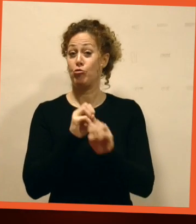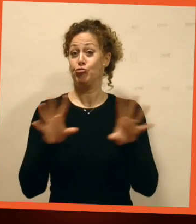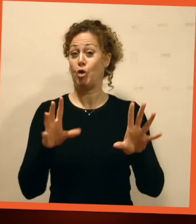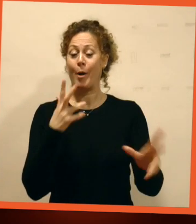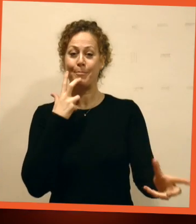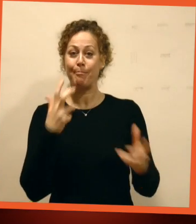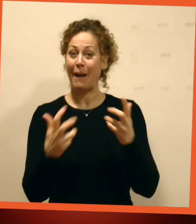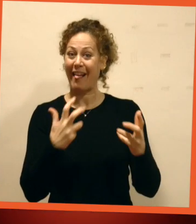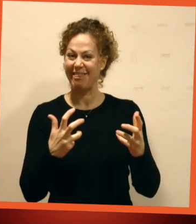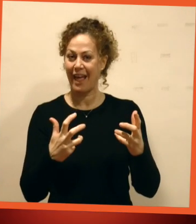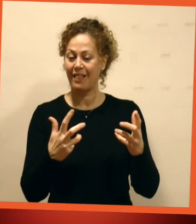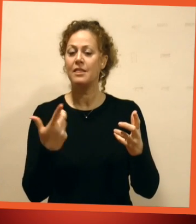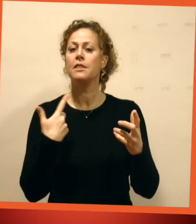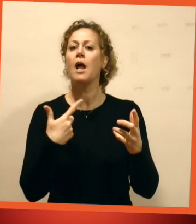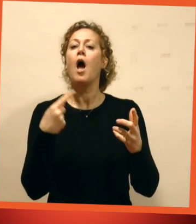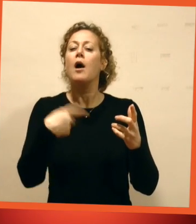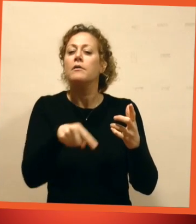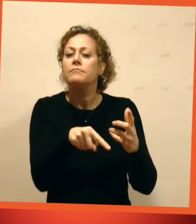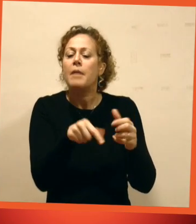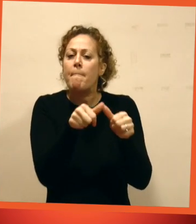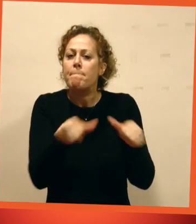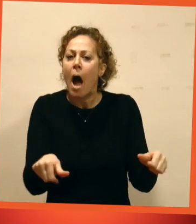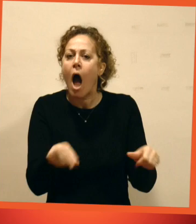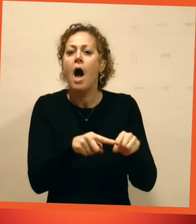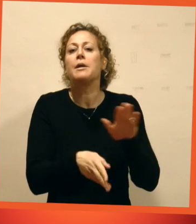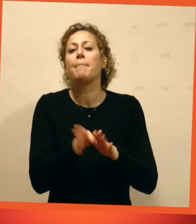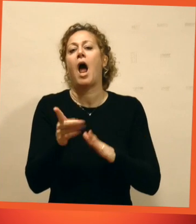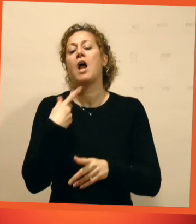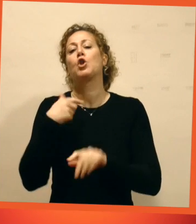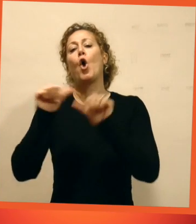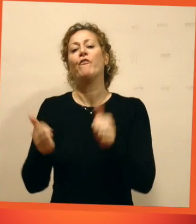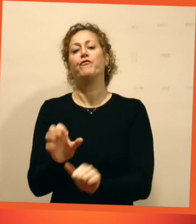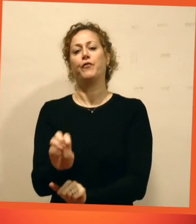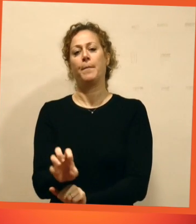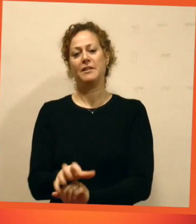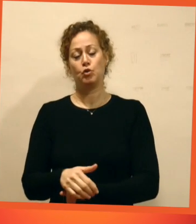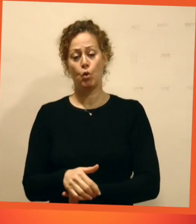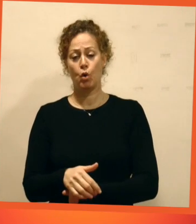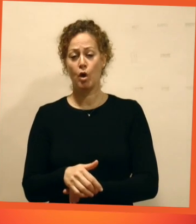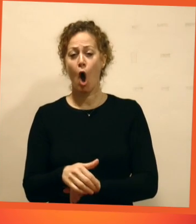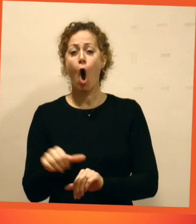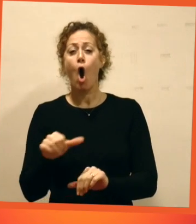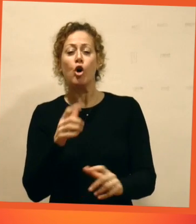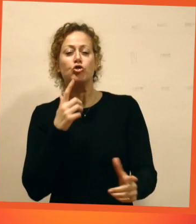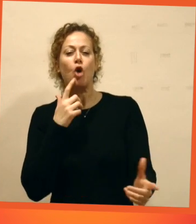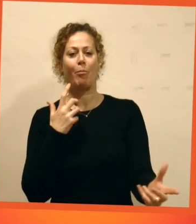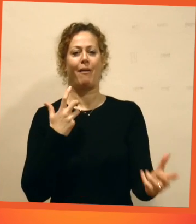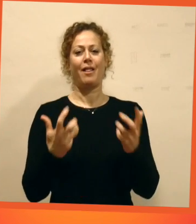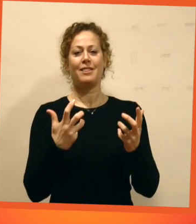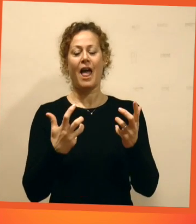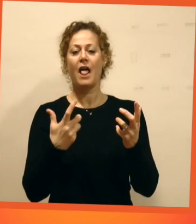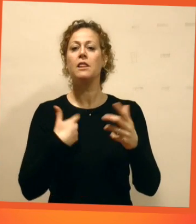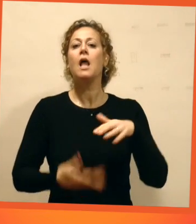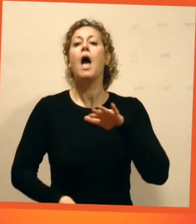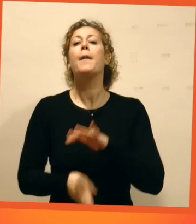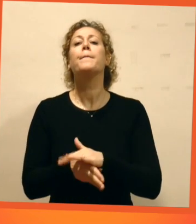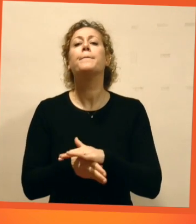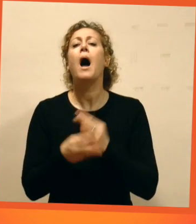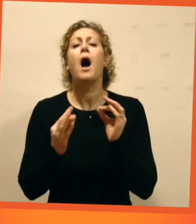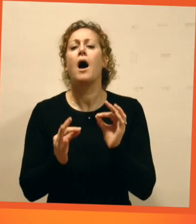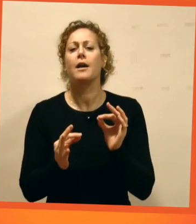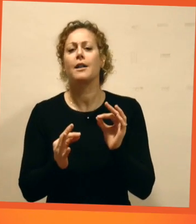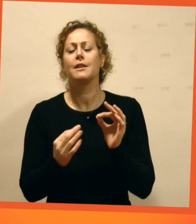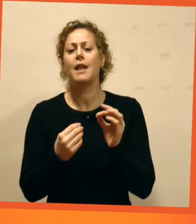facciamo una formazione. Perché il sorprendente può portarci a sorprendere